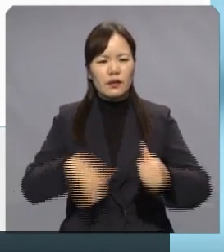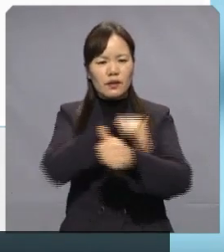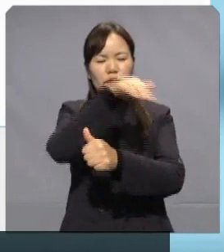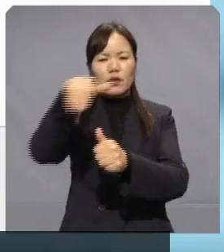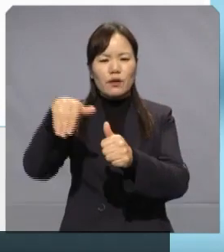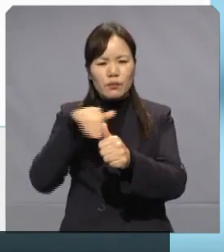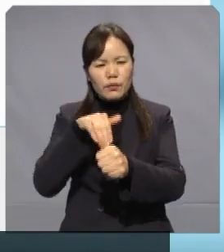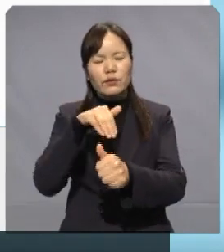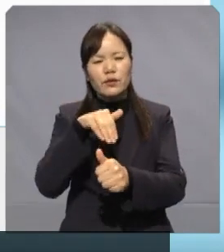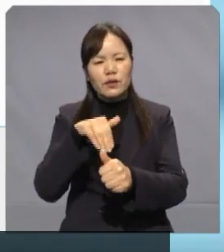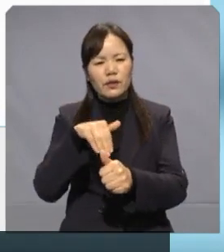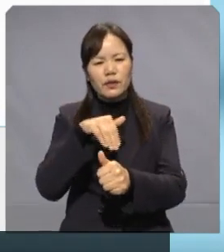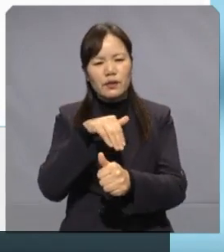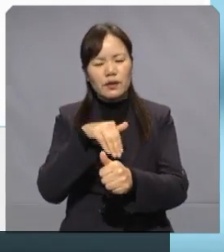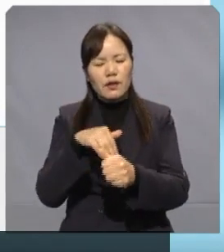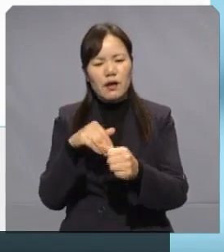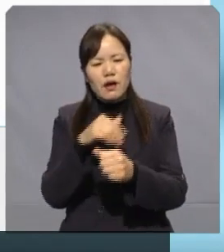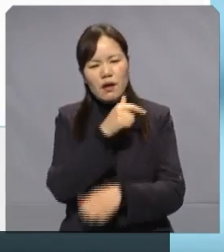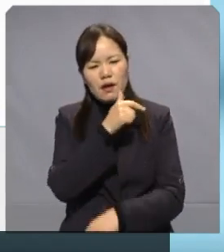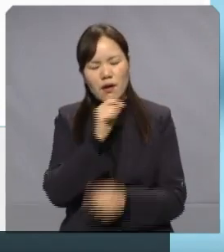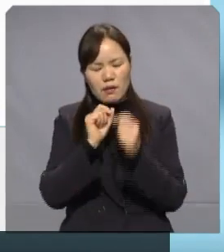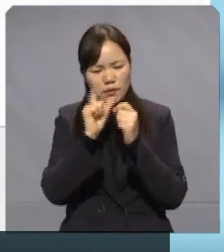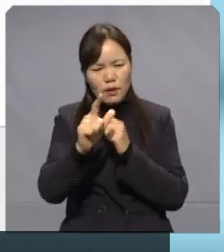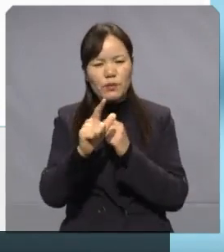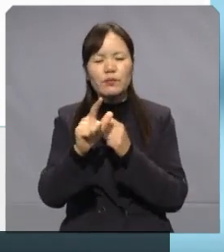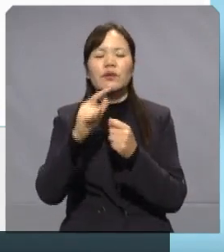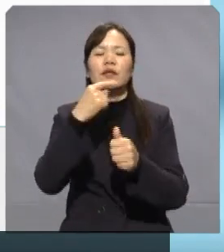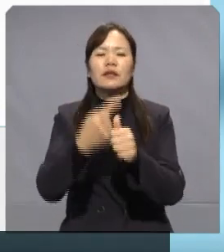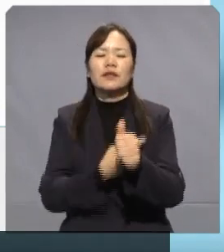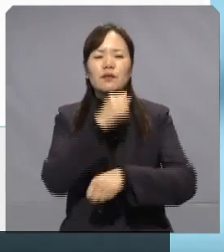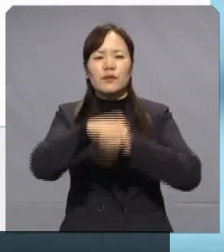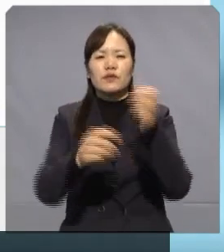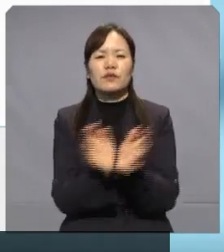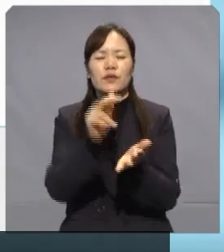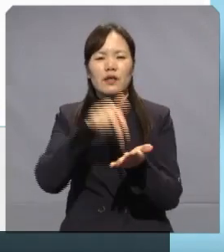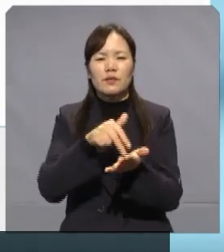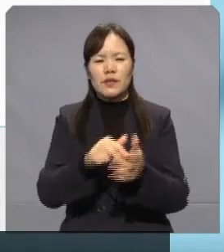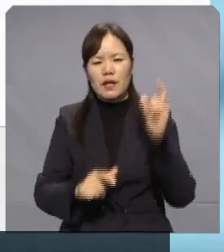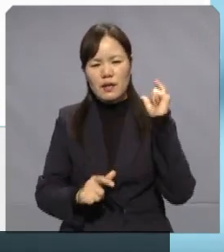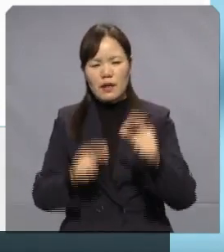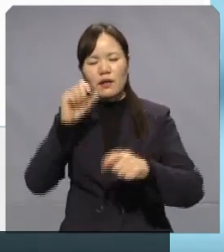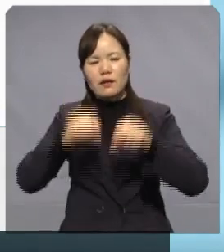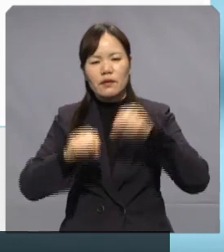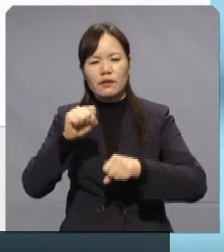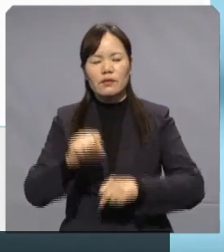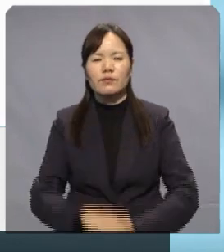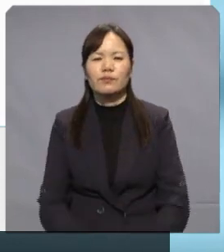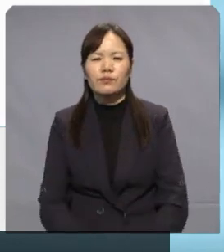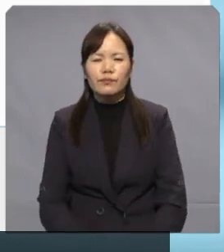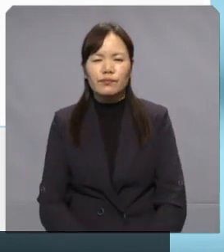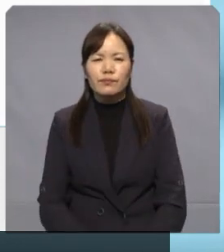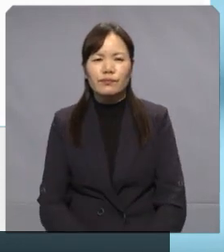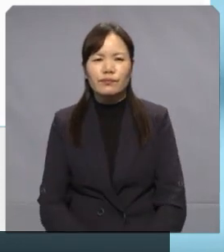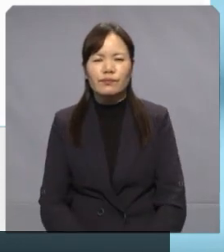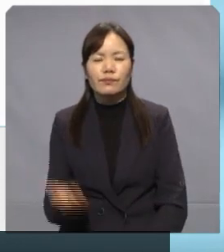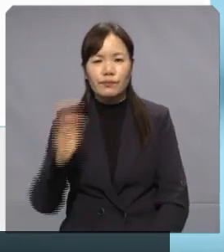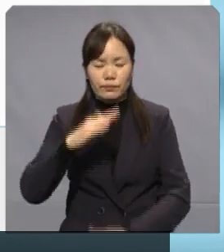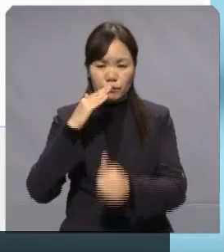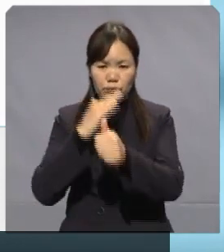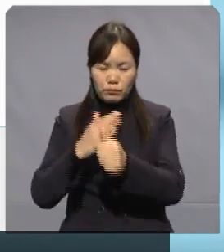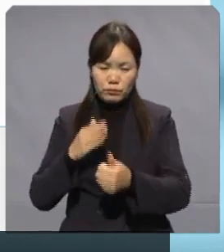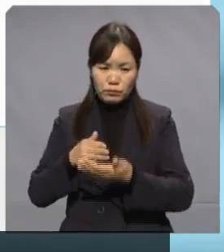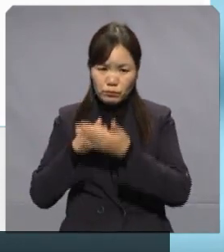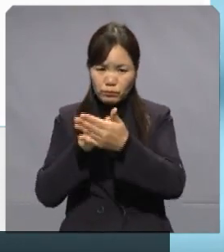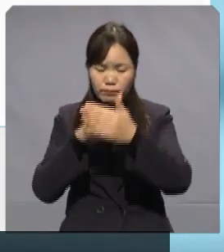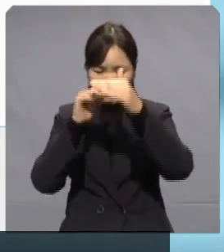여론이 상대적으로 높은 상황이다 보니까 민주당 입장에서는 계속해서 강경 노선을 걸을 수밖에 없는데, 그런데 사실 해임